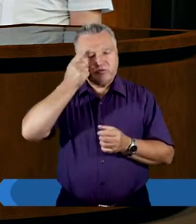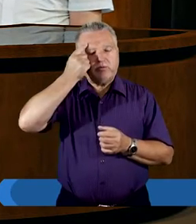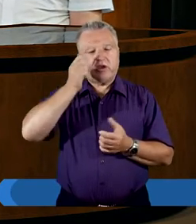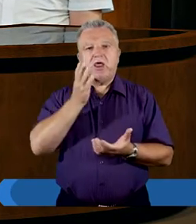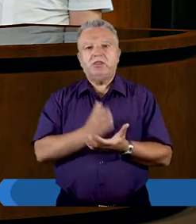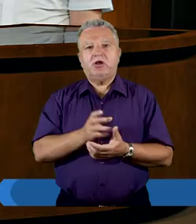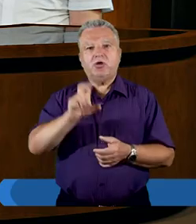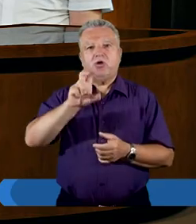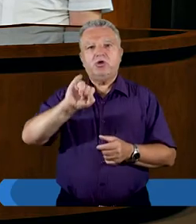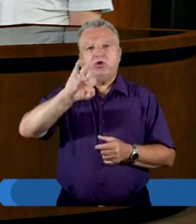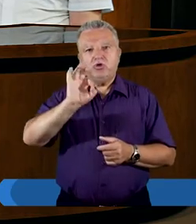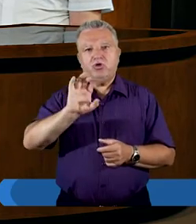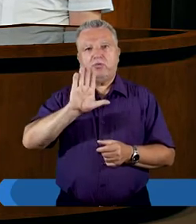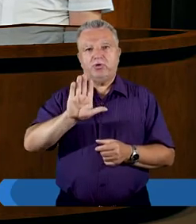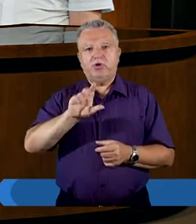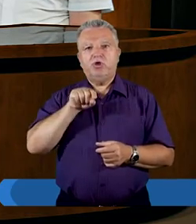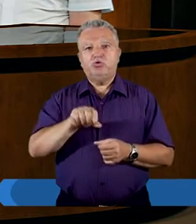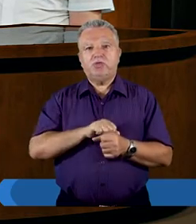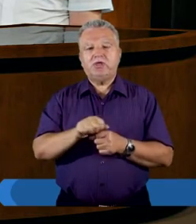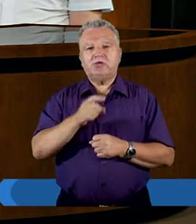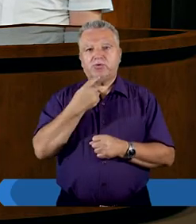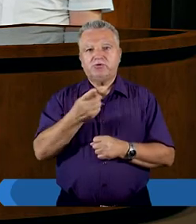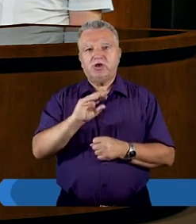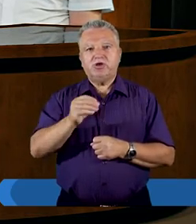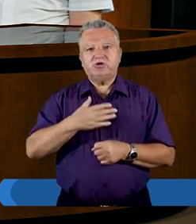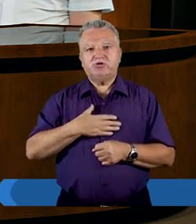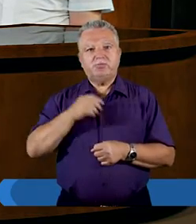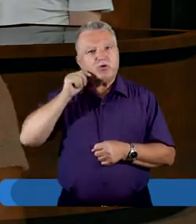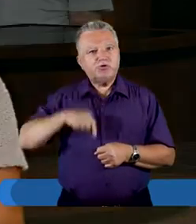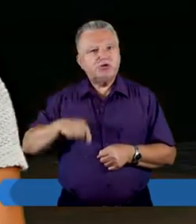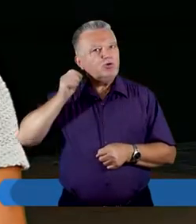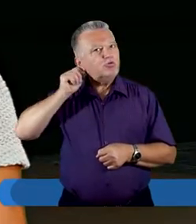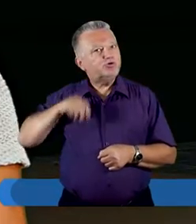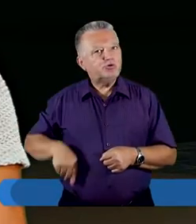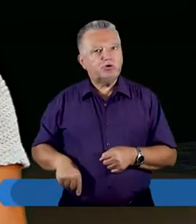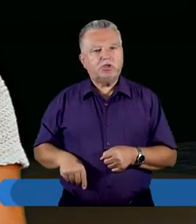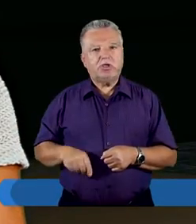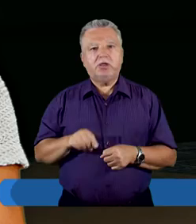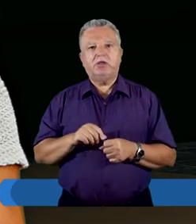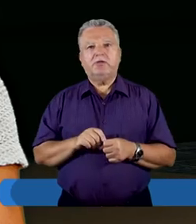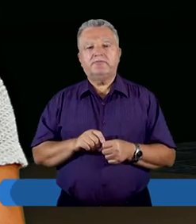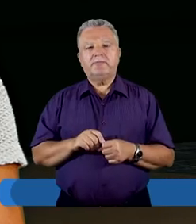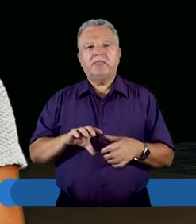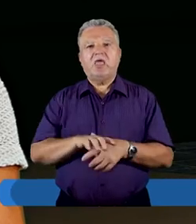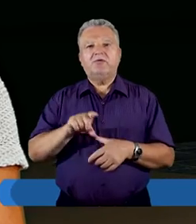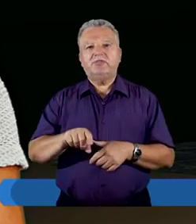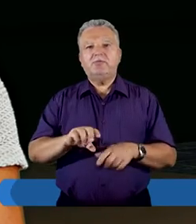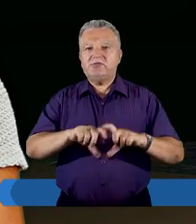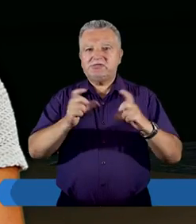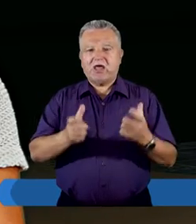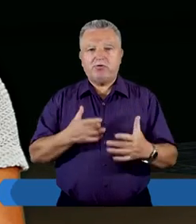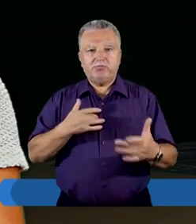Hiob. A tutaj jest powiedziane, że miał synów, miał córki, więc w tym całym